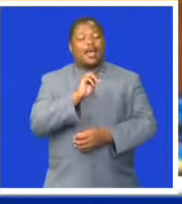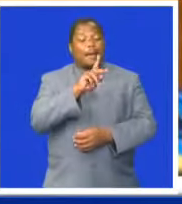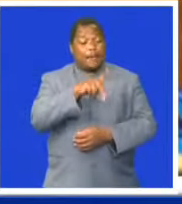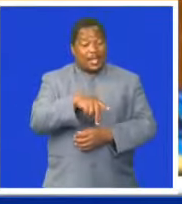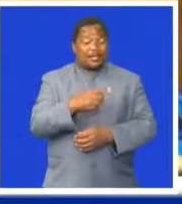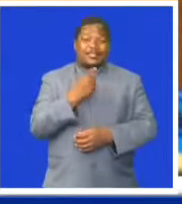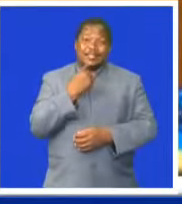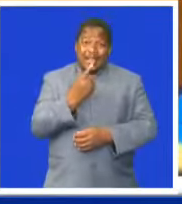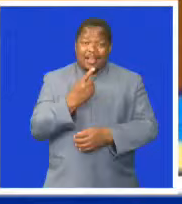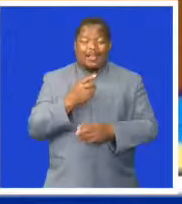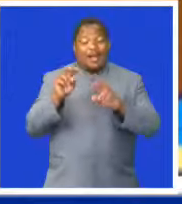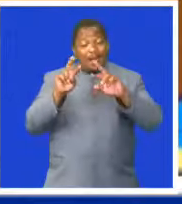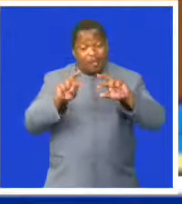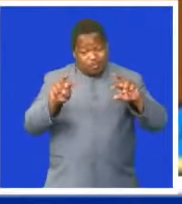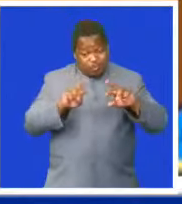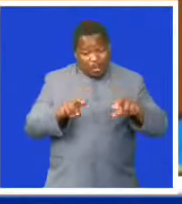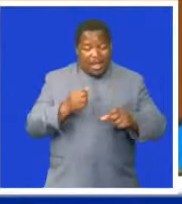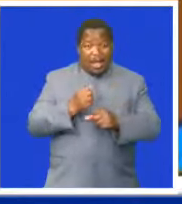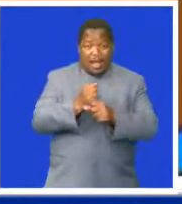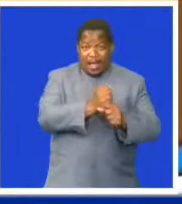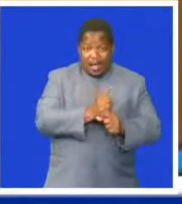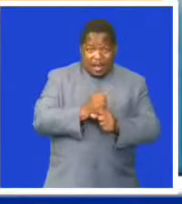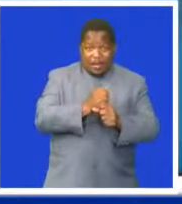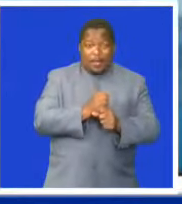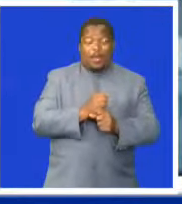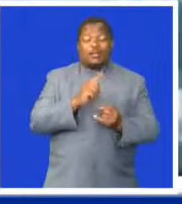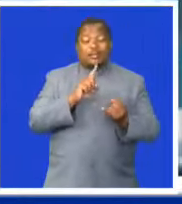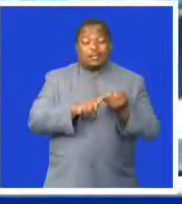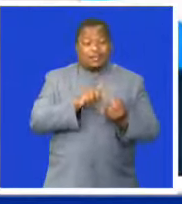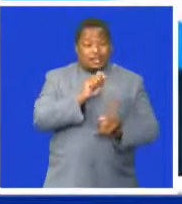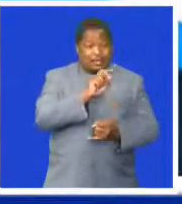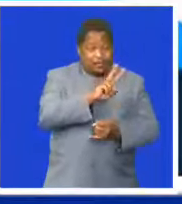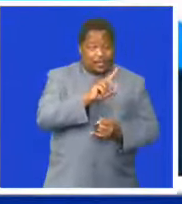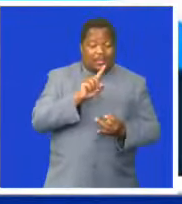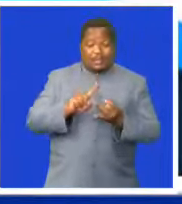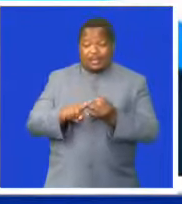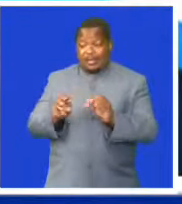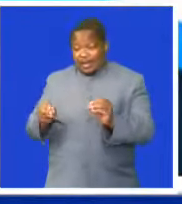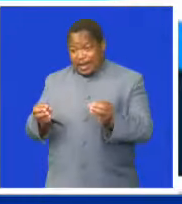yombili yahulumende uhlolisiswe emaqiniso awo.